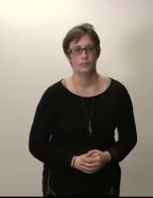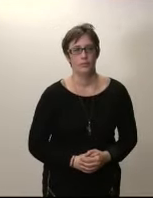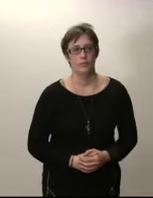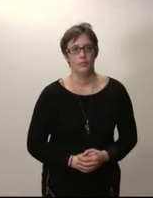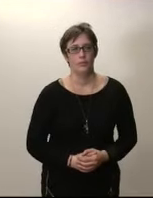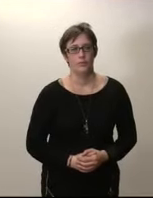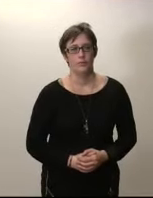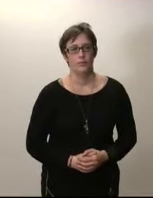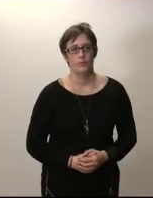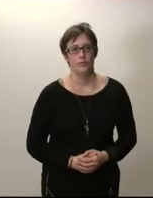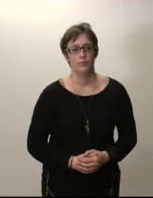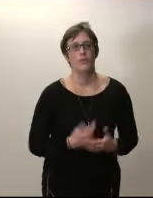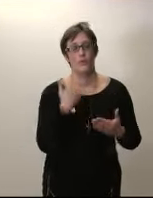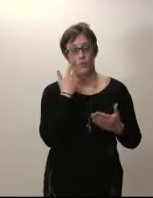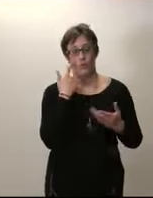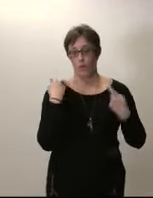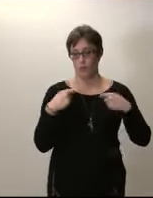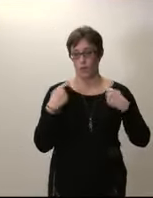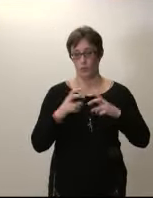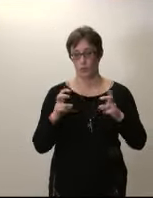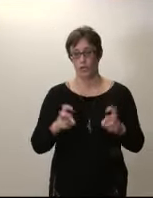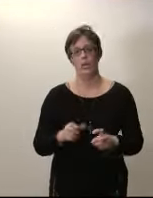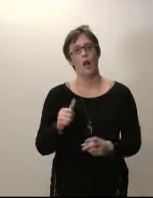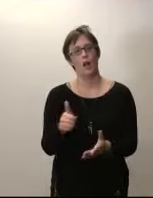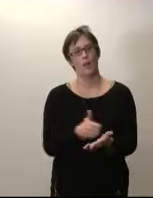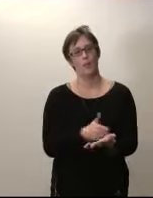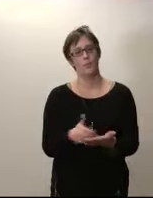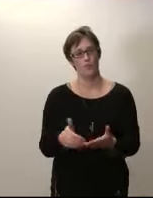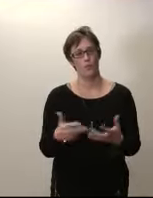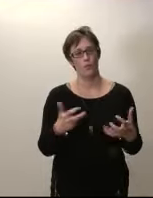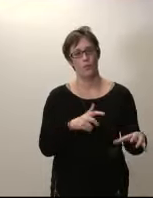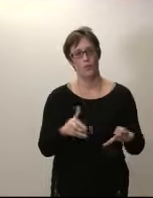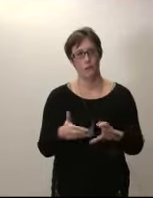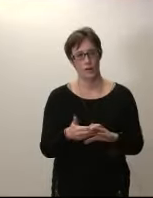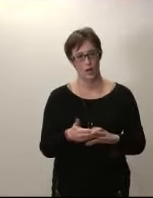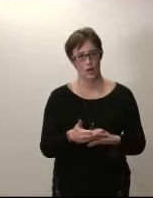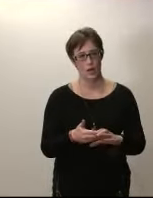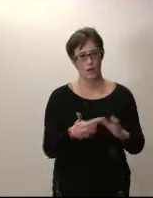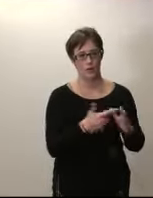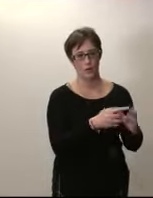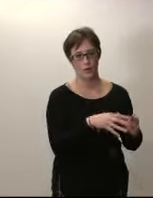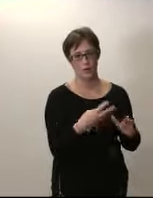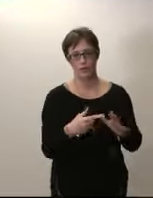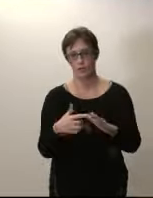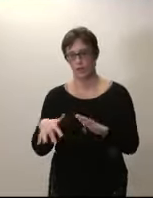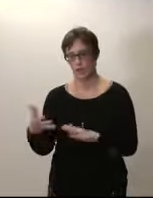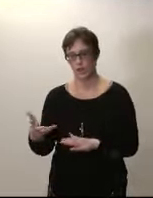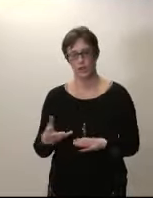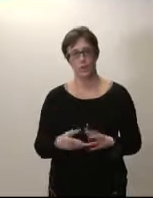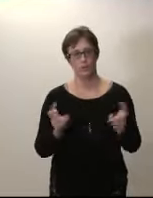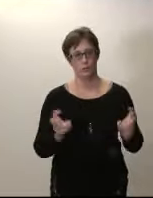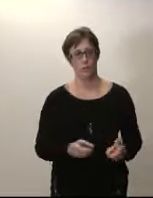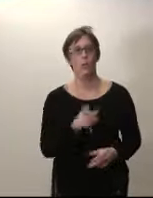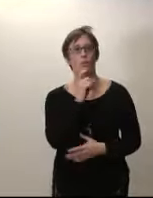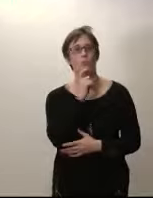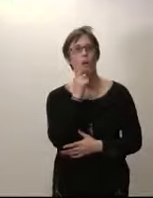différence, l'économie, la baisse des dépenses d'1,8 million entre 2014 et 2015. Comme je l'ai dit tout à l'heure, vous allez